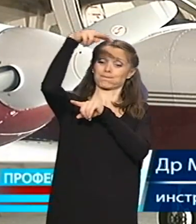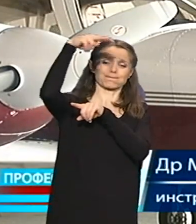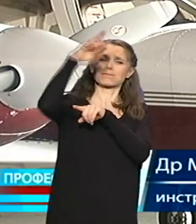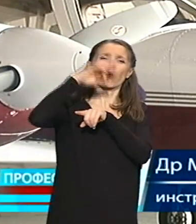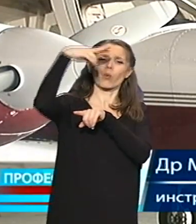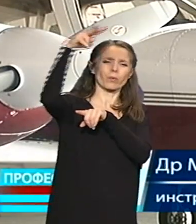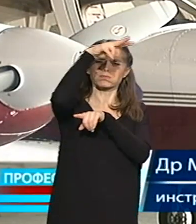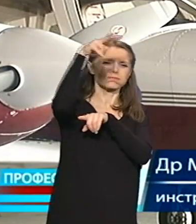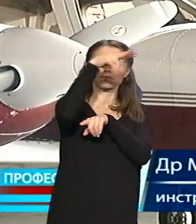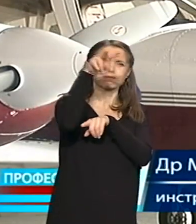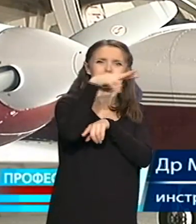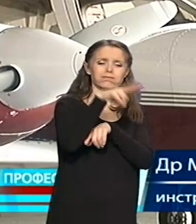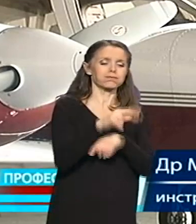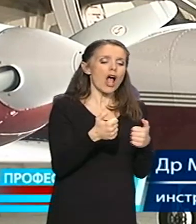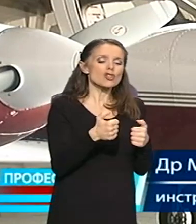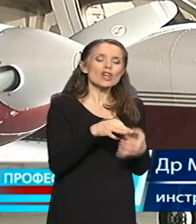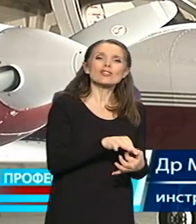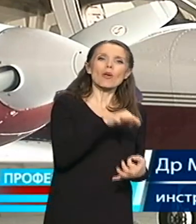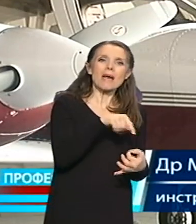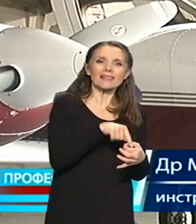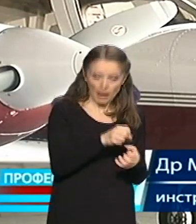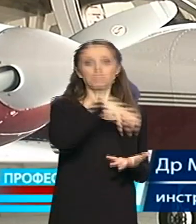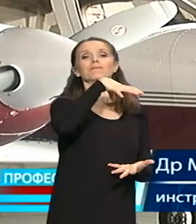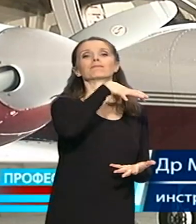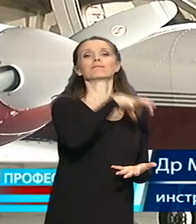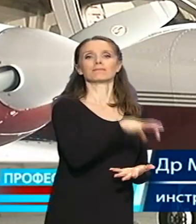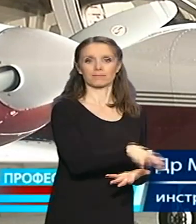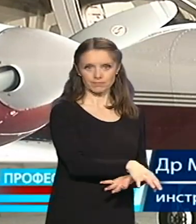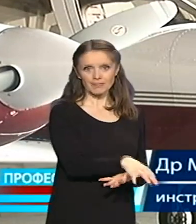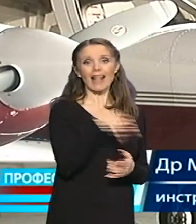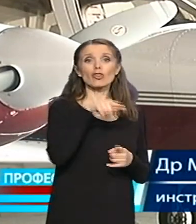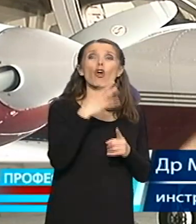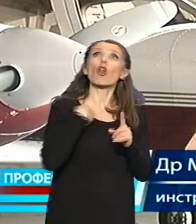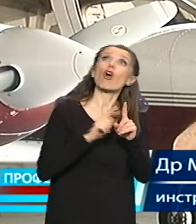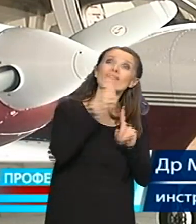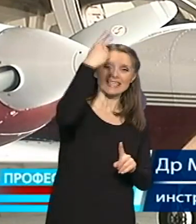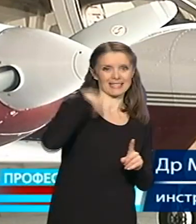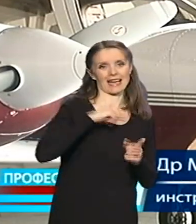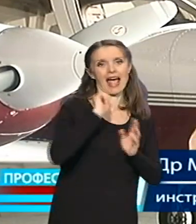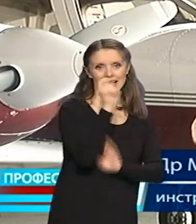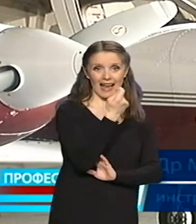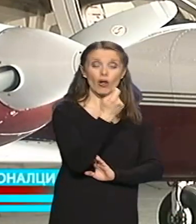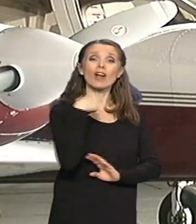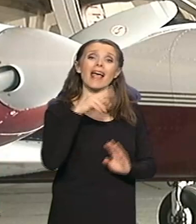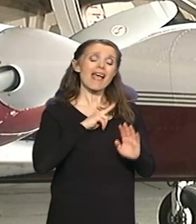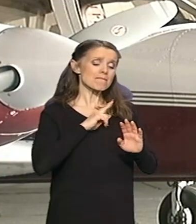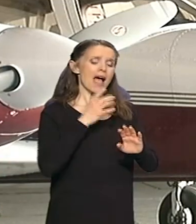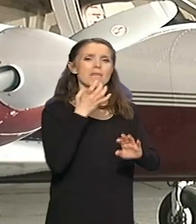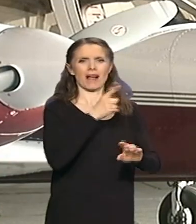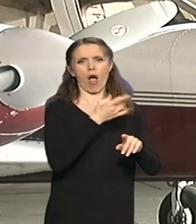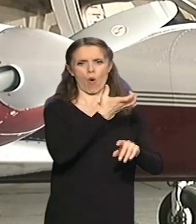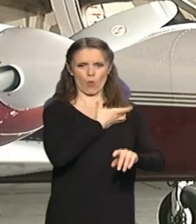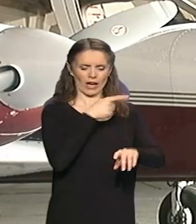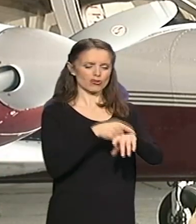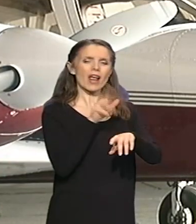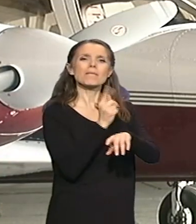padu. Zato smo nosili takozvane barografe. To je jedan aerodinamski uređaj koji ima traku na kojoj beleži tačno kad ste počeli da